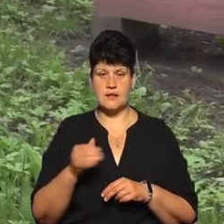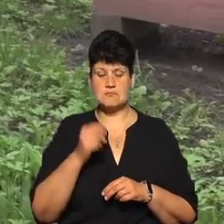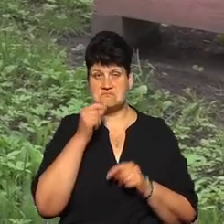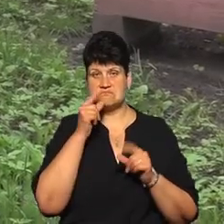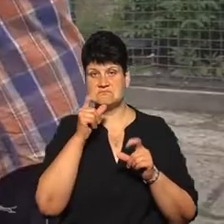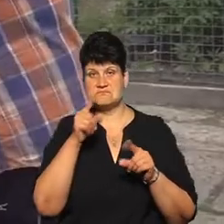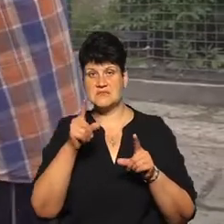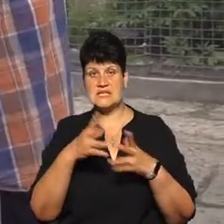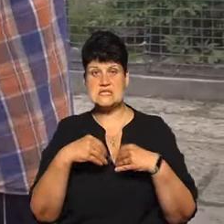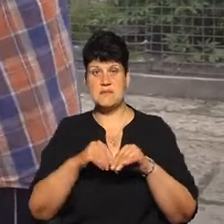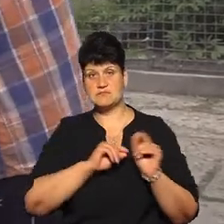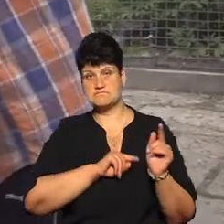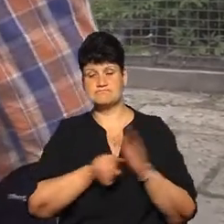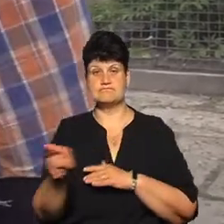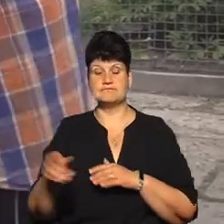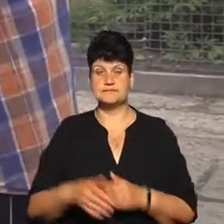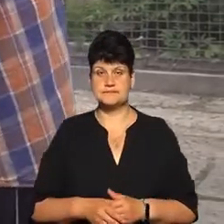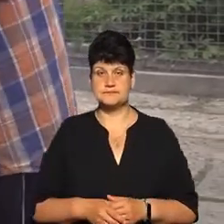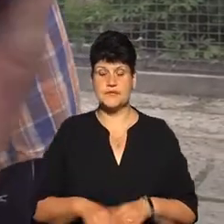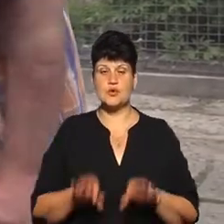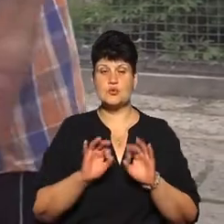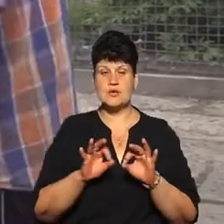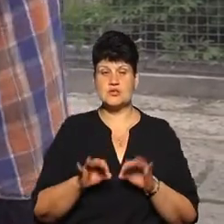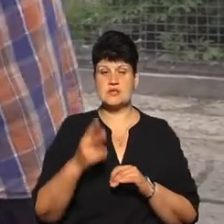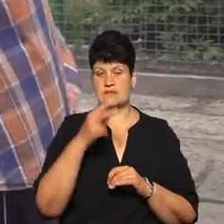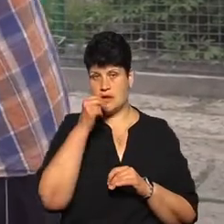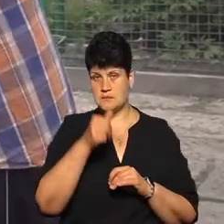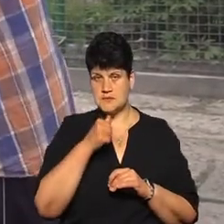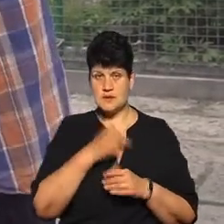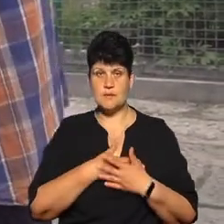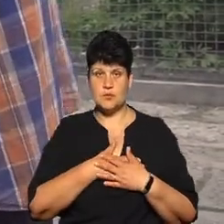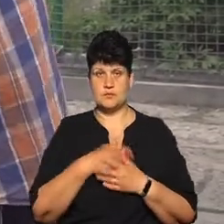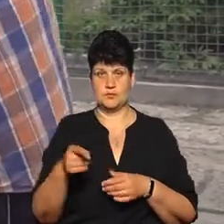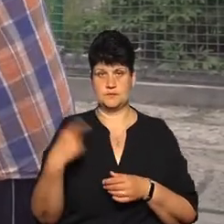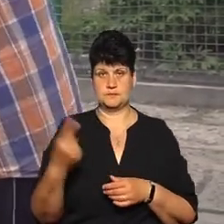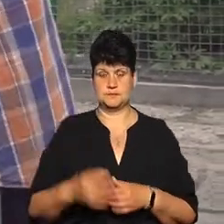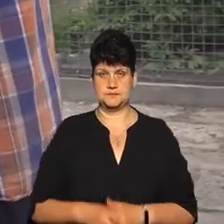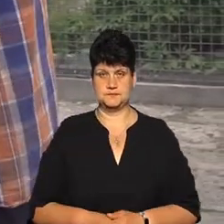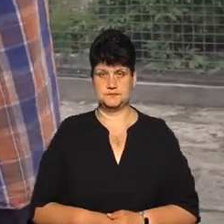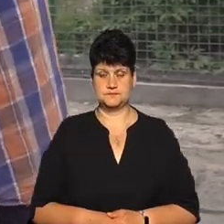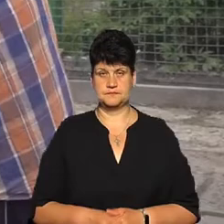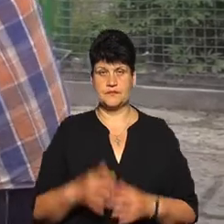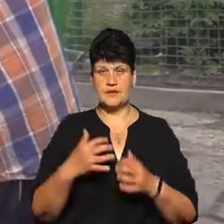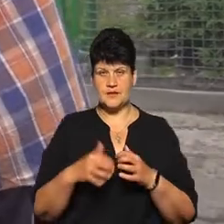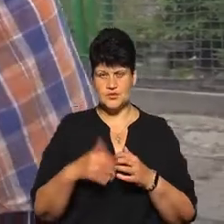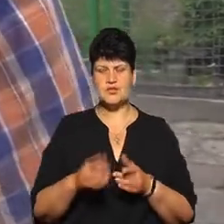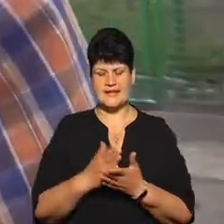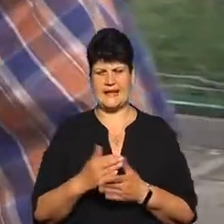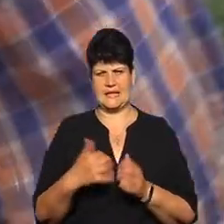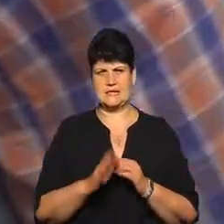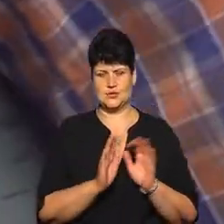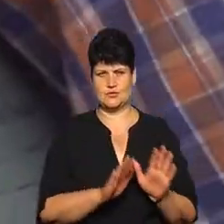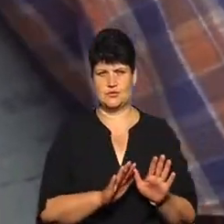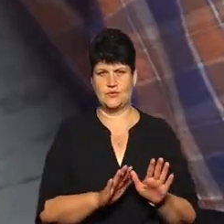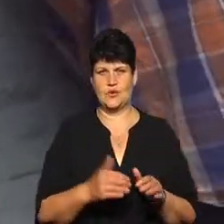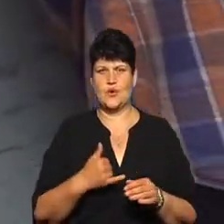сім'я злетіла. Віктор Чайка розповідає, що за 2 місяці полюбив Тернопільщину. Херсонщина є Херсонщина. В мене